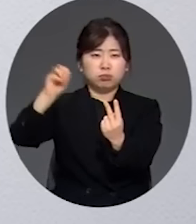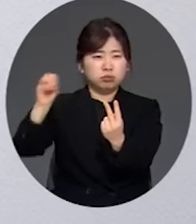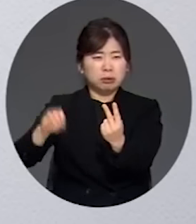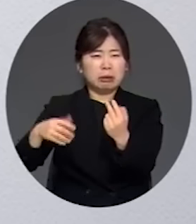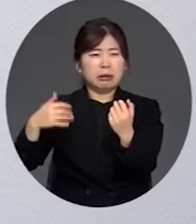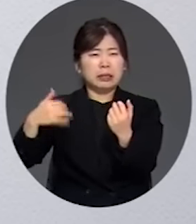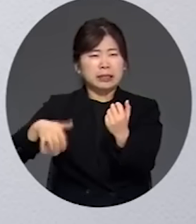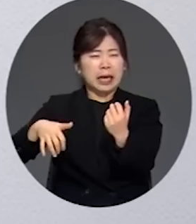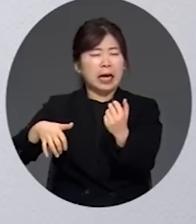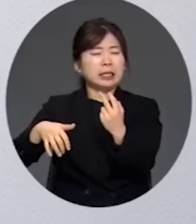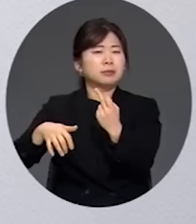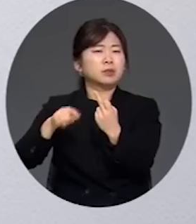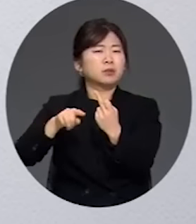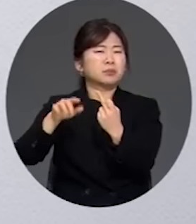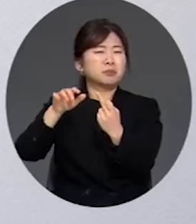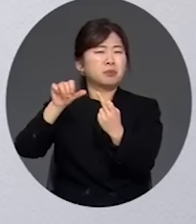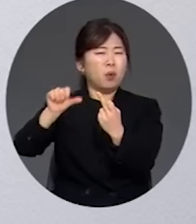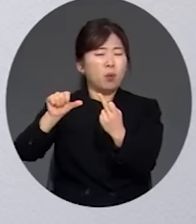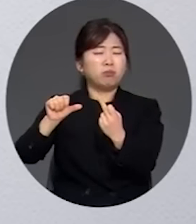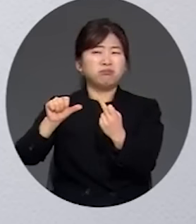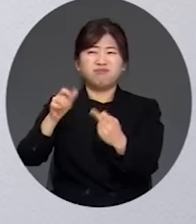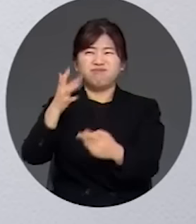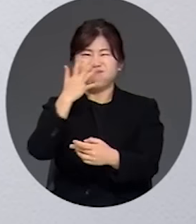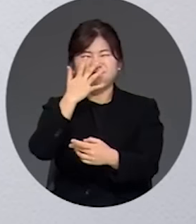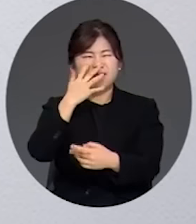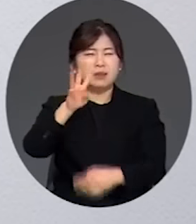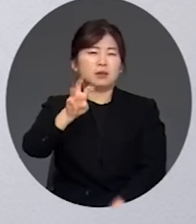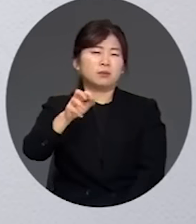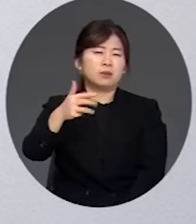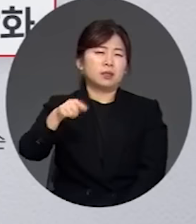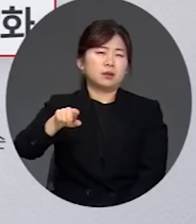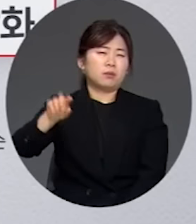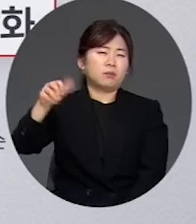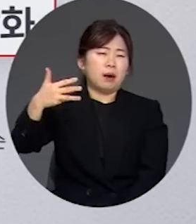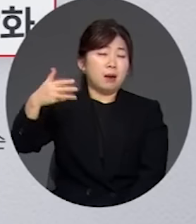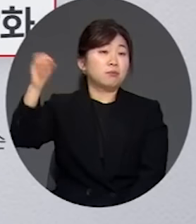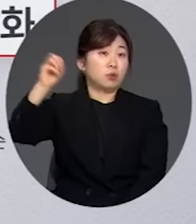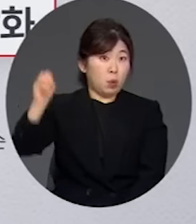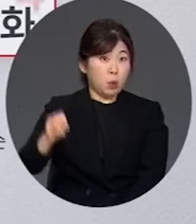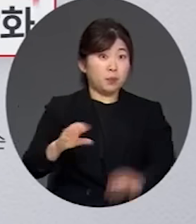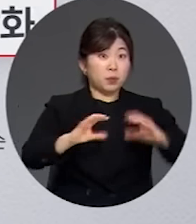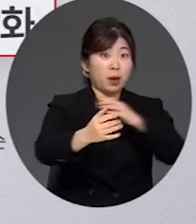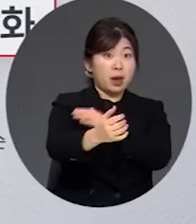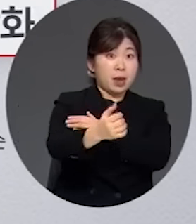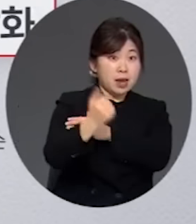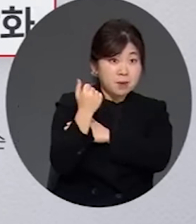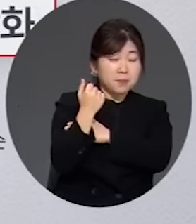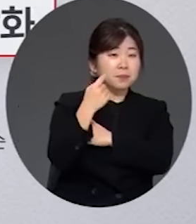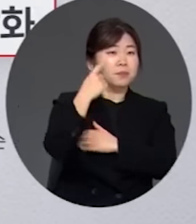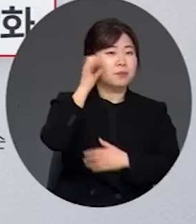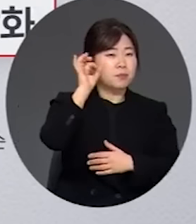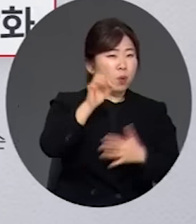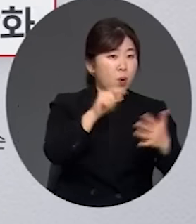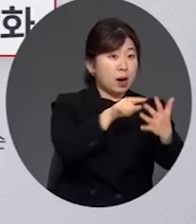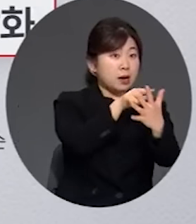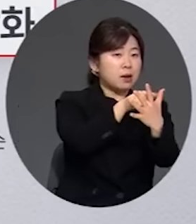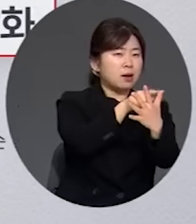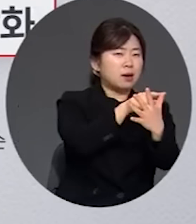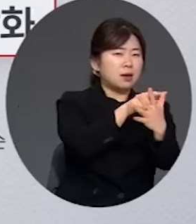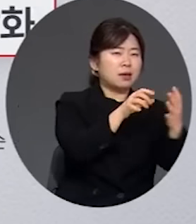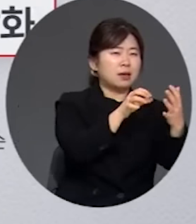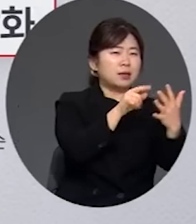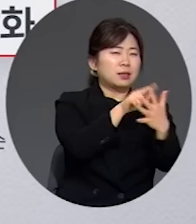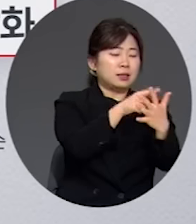12.9 지지후보음 38 8% 국민의 힘 후보 적합도는 김장실 전